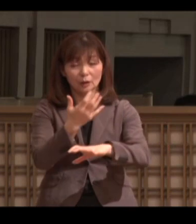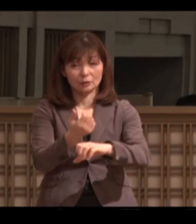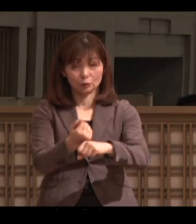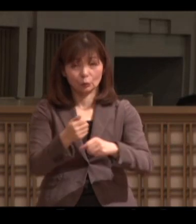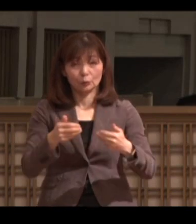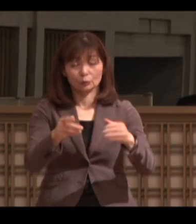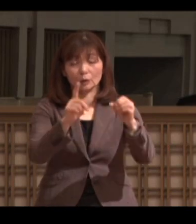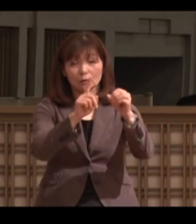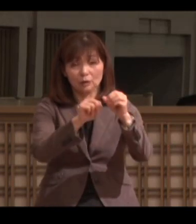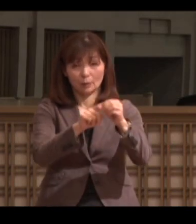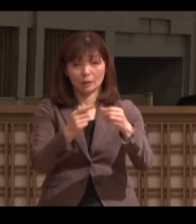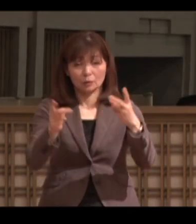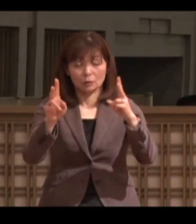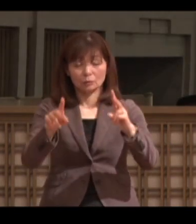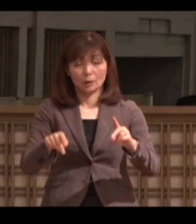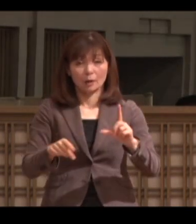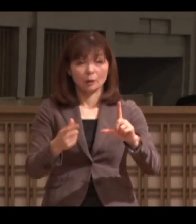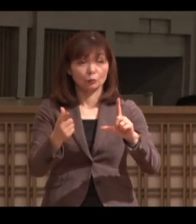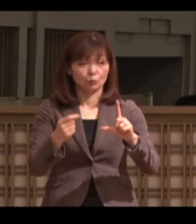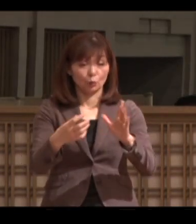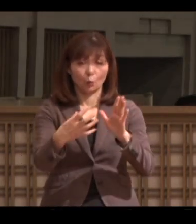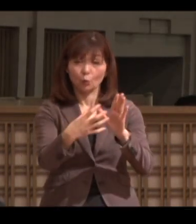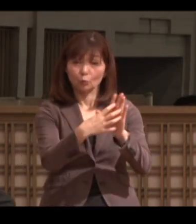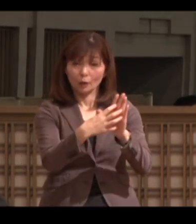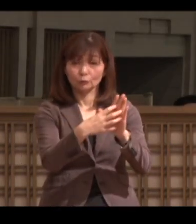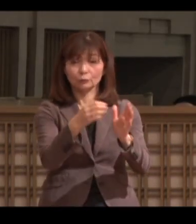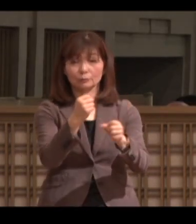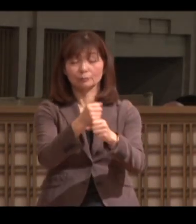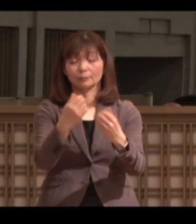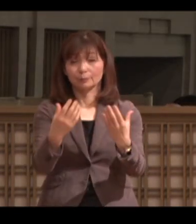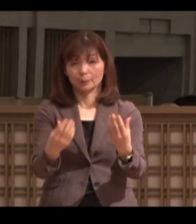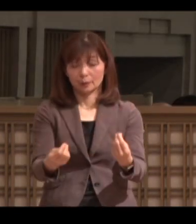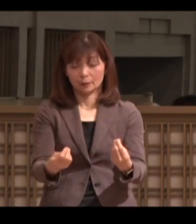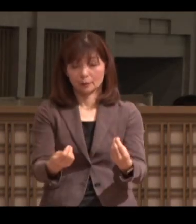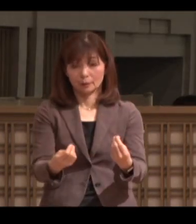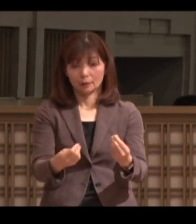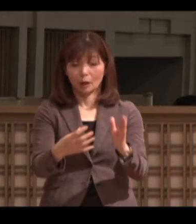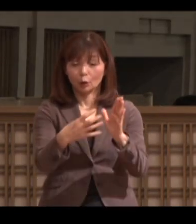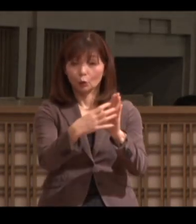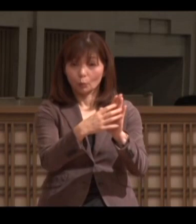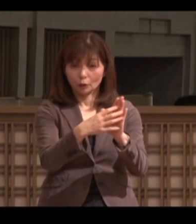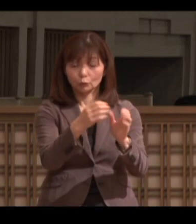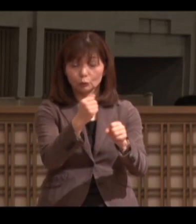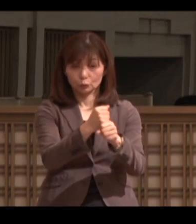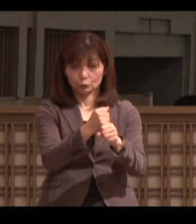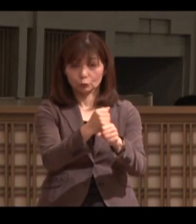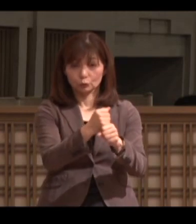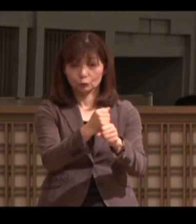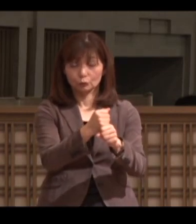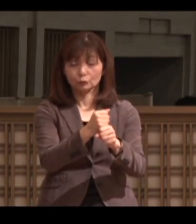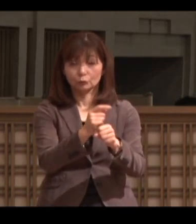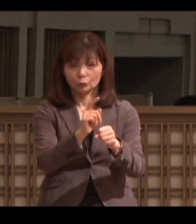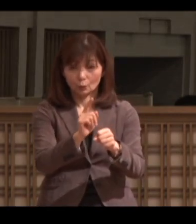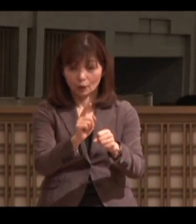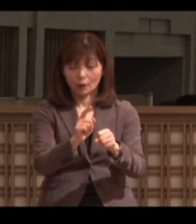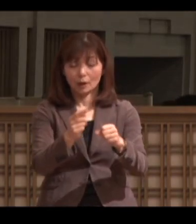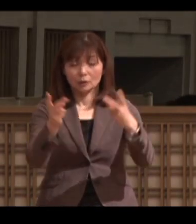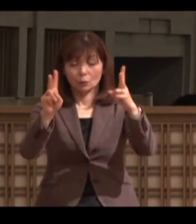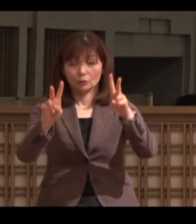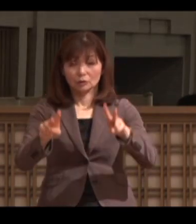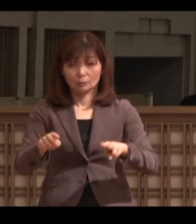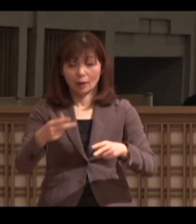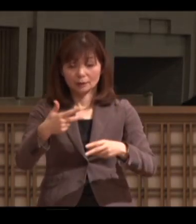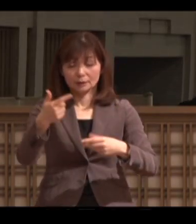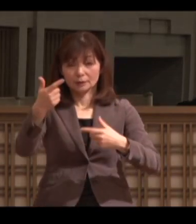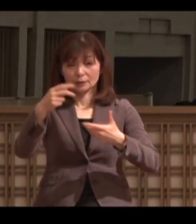ため広島エルのログマークを作成いたしましたロゴマークの作成にあたっては広島市立大学